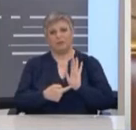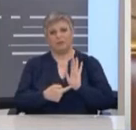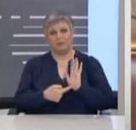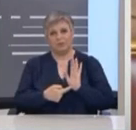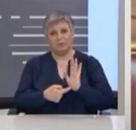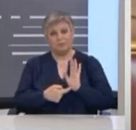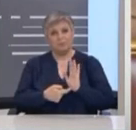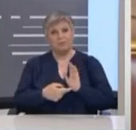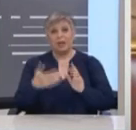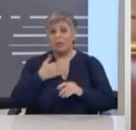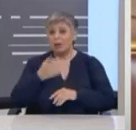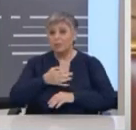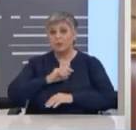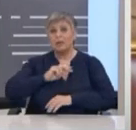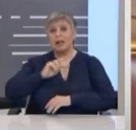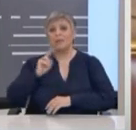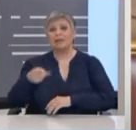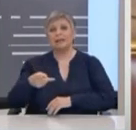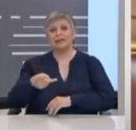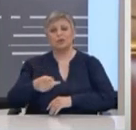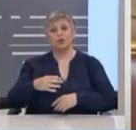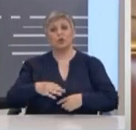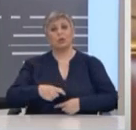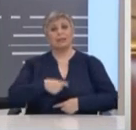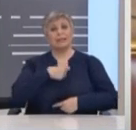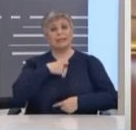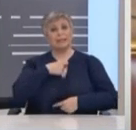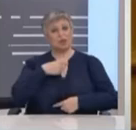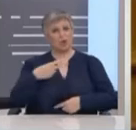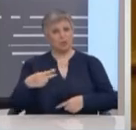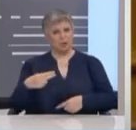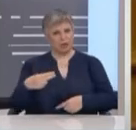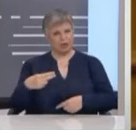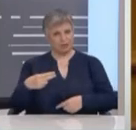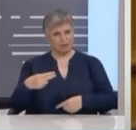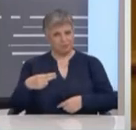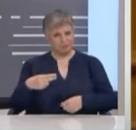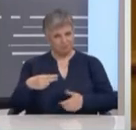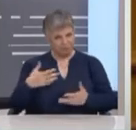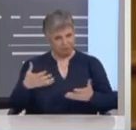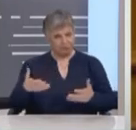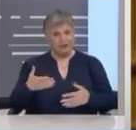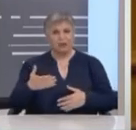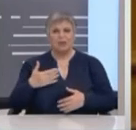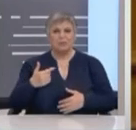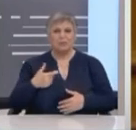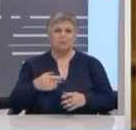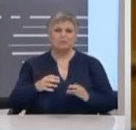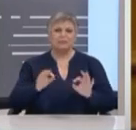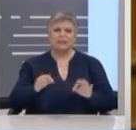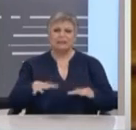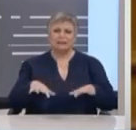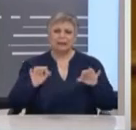Κύριε Θεοδωράκη, δεν θα απαντούσα αν δεν ήξερα ότι γίνεται μια προσπάθεια από ορισμένους κύκλους για άλλη μια